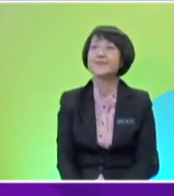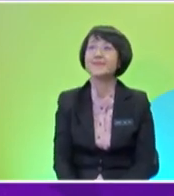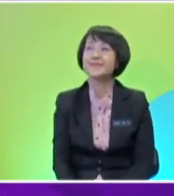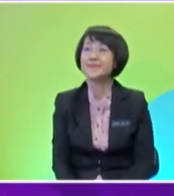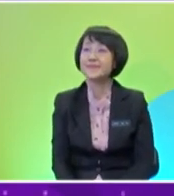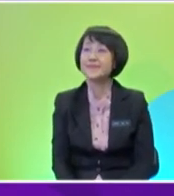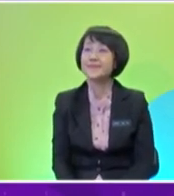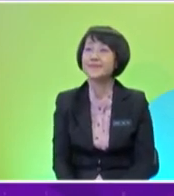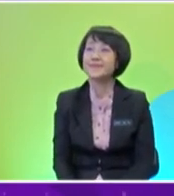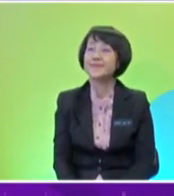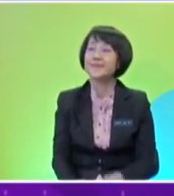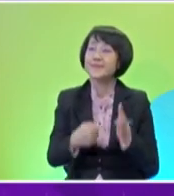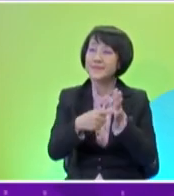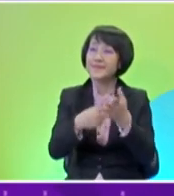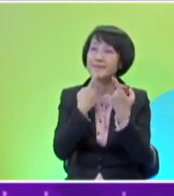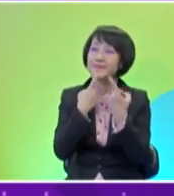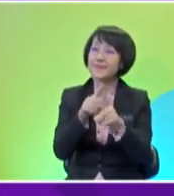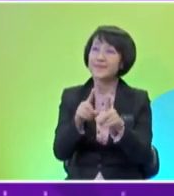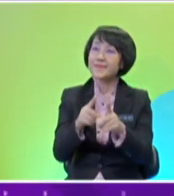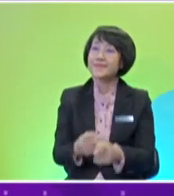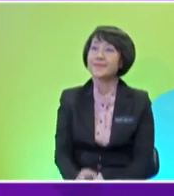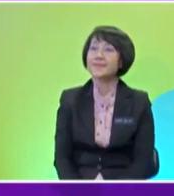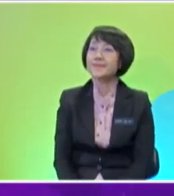Tunjukkan jawaban tak peduli